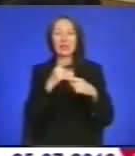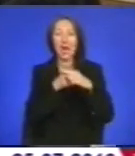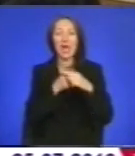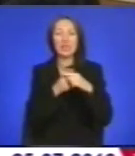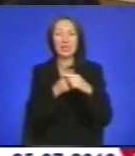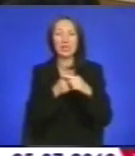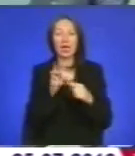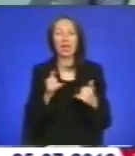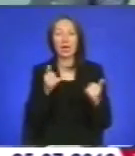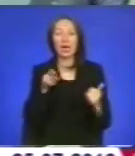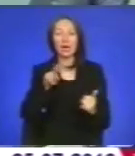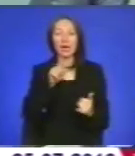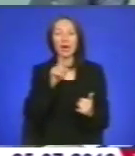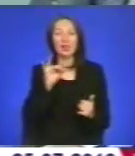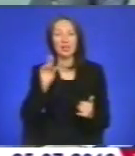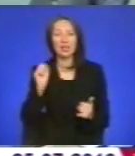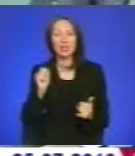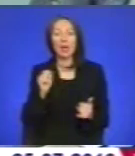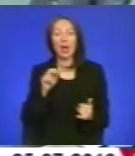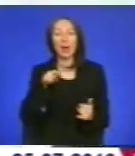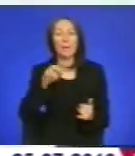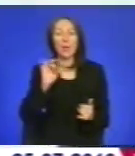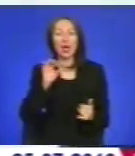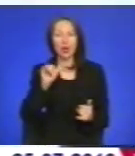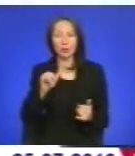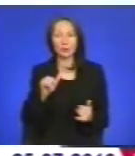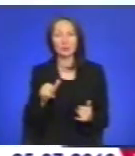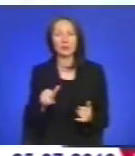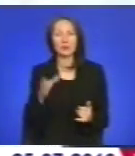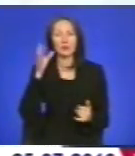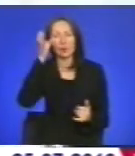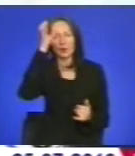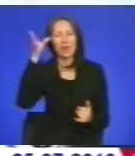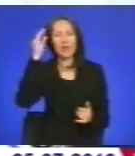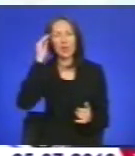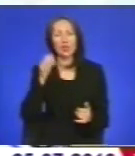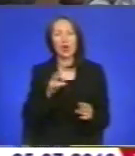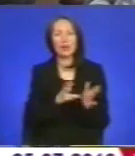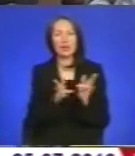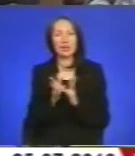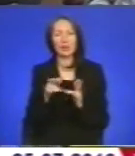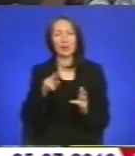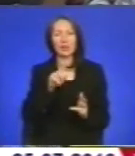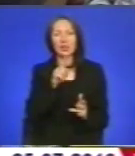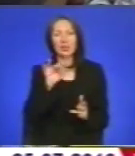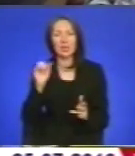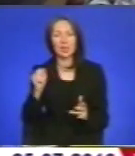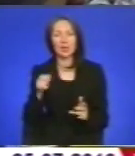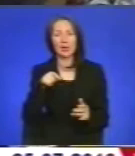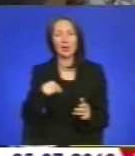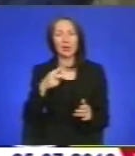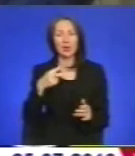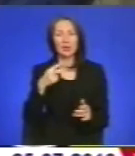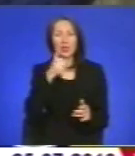язичників ім'я Перуна. Науковці вважають, що християнство і язичництво 1025 років тому мирно співіснувало. Про